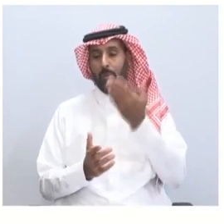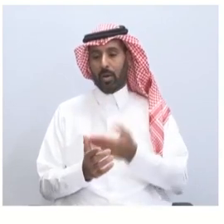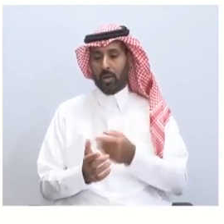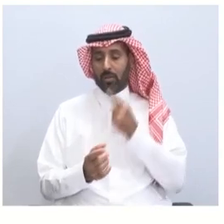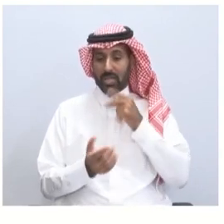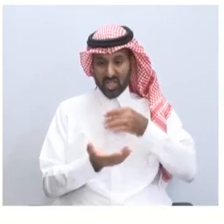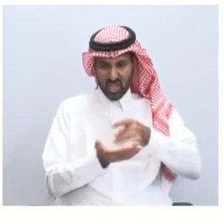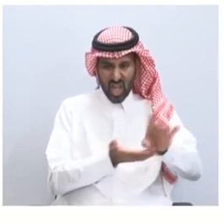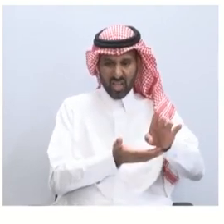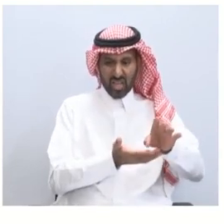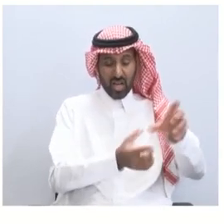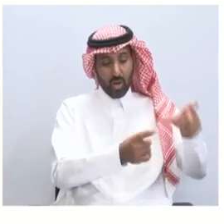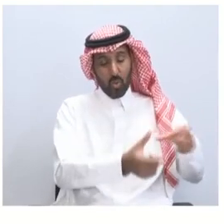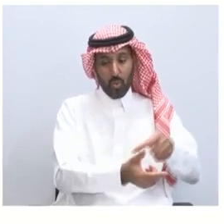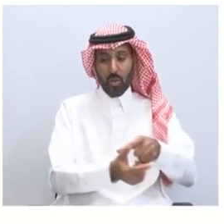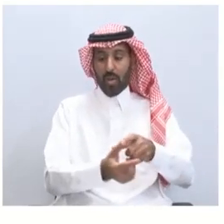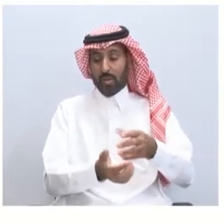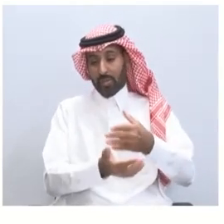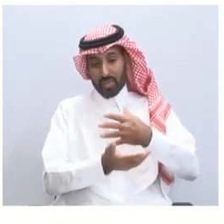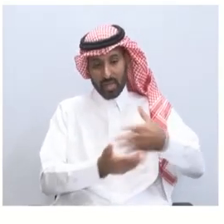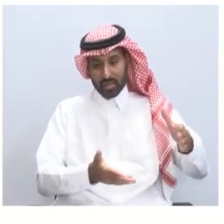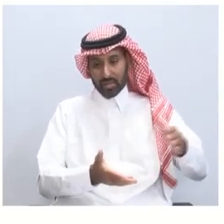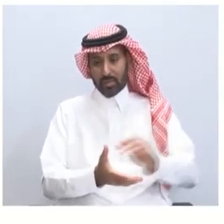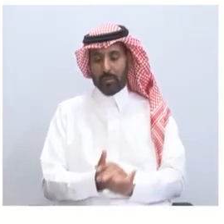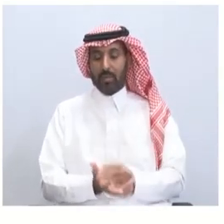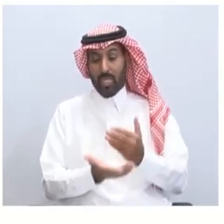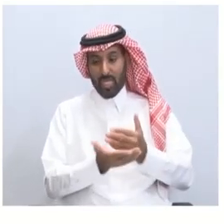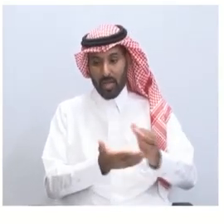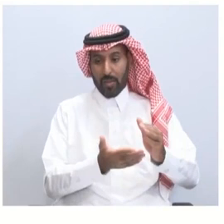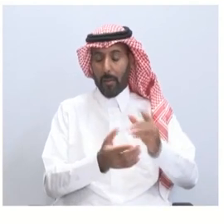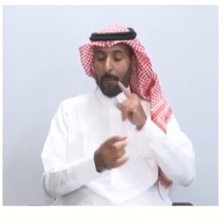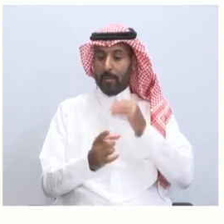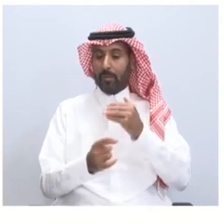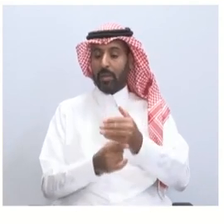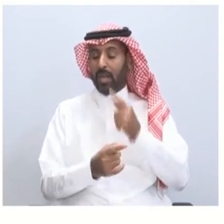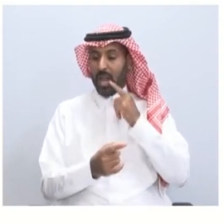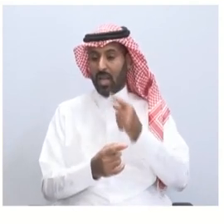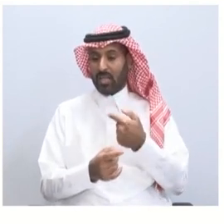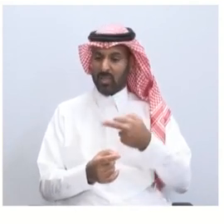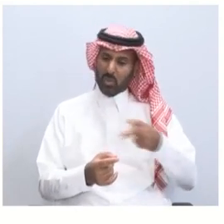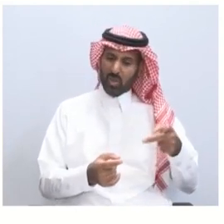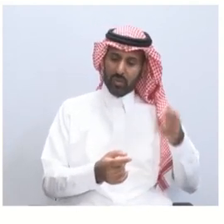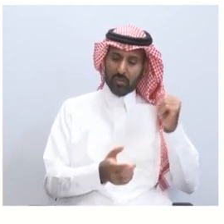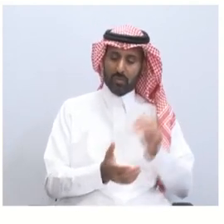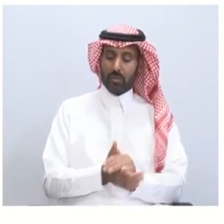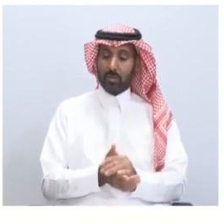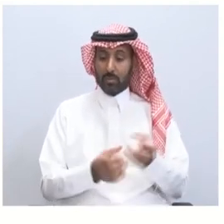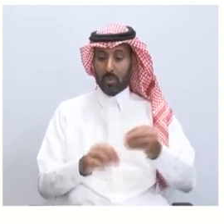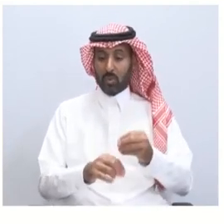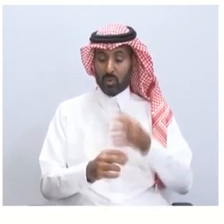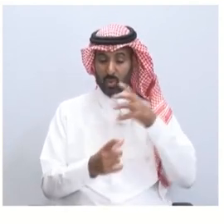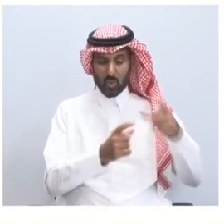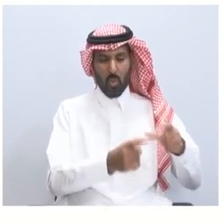طرد هذه القوات وتخليص البلاد من الحكم الاجنبي المتمثل بوجود هذه